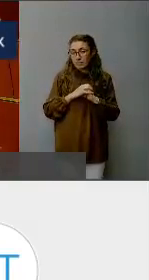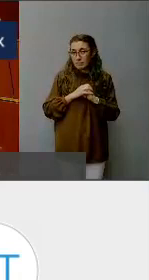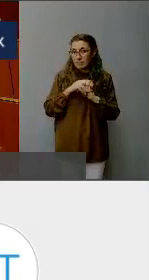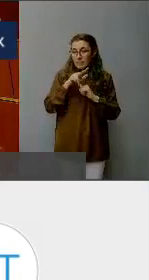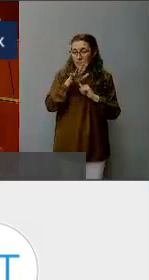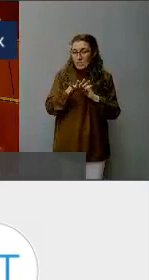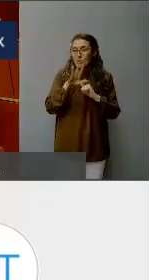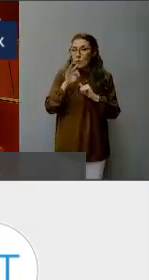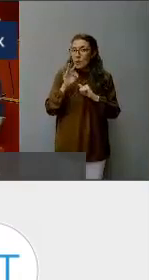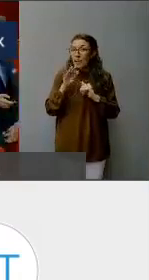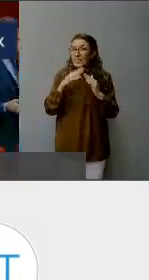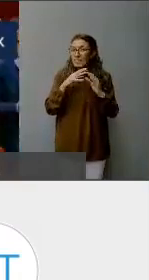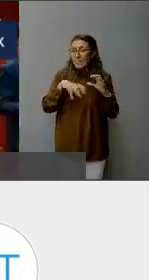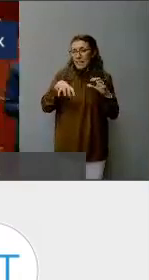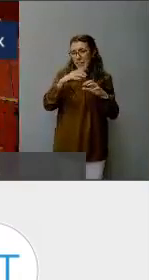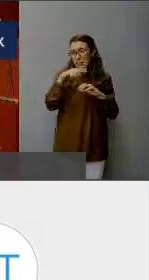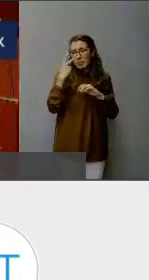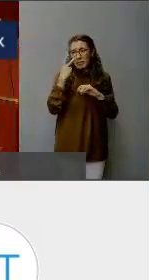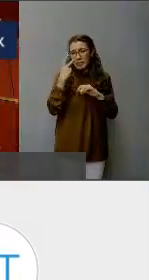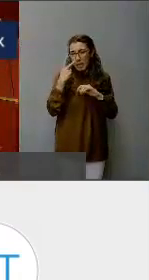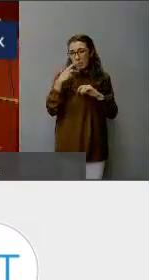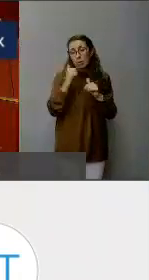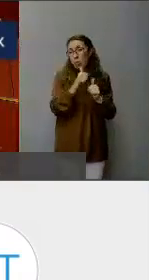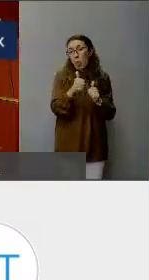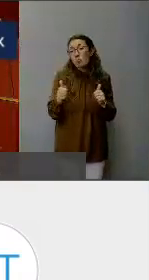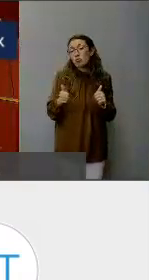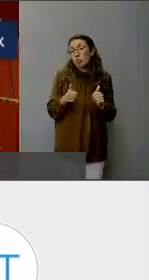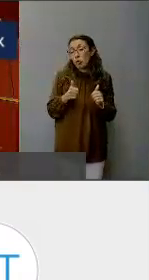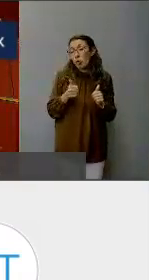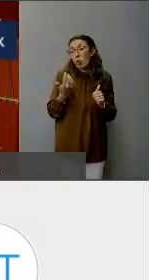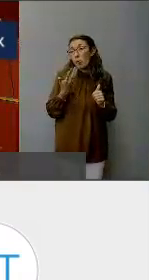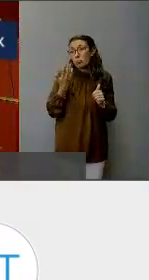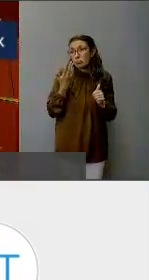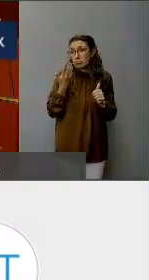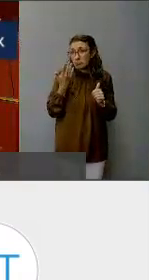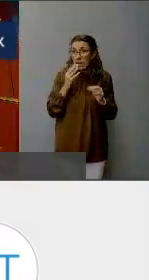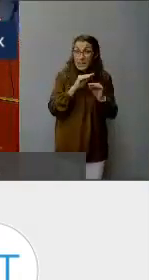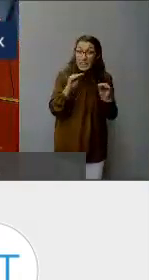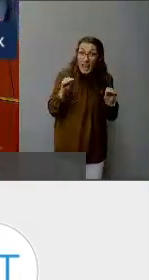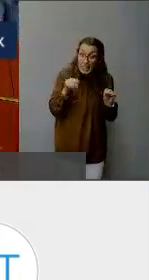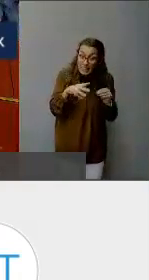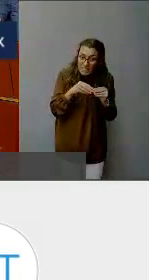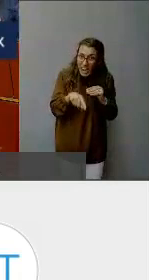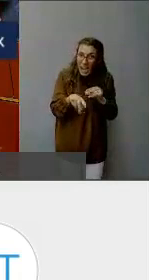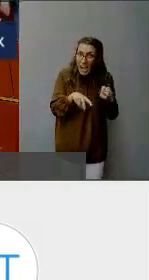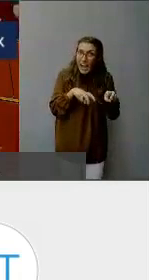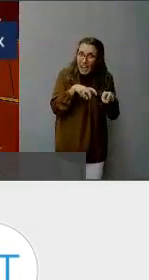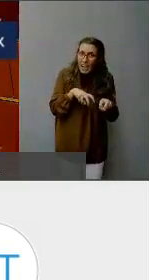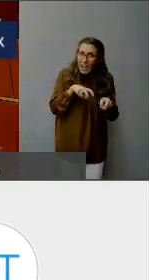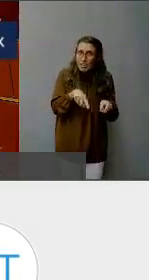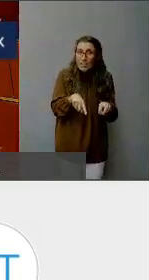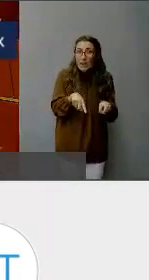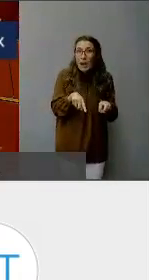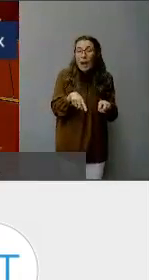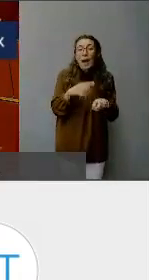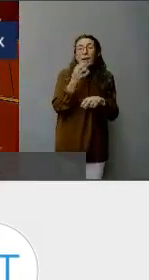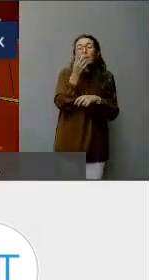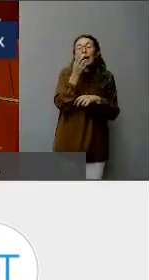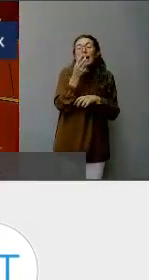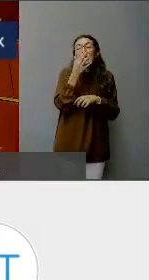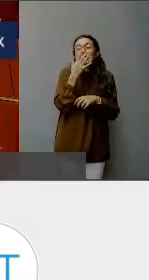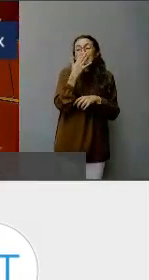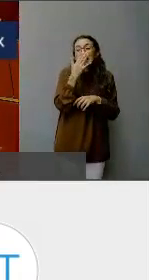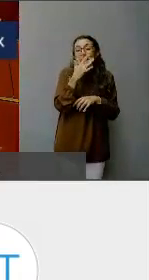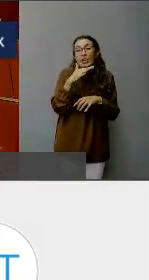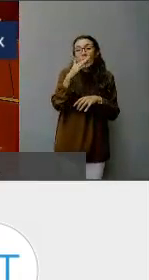40 villette poi vedremo come sono e ognuno poi come dire è che possiamo andare a chiedere a quello di sé coltiva il basilico oppure no non l'ho